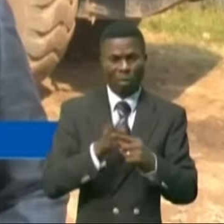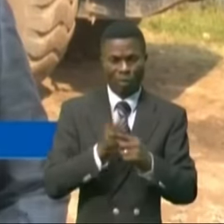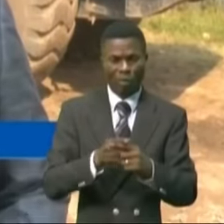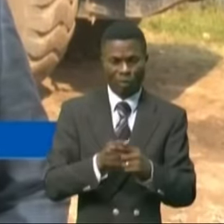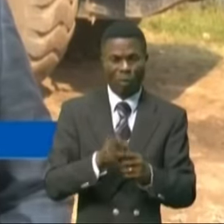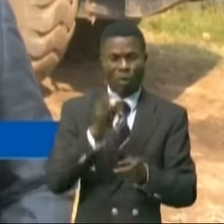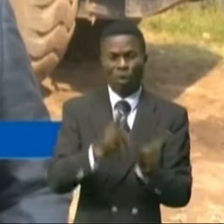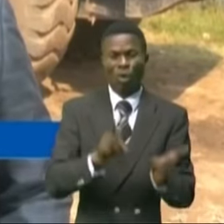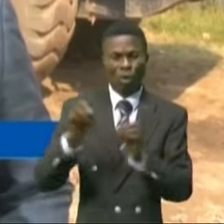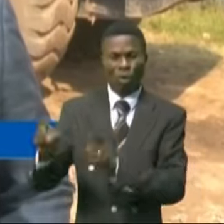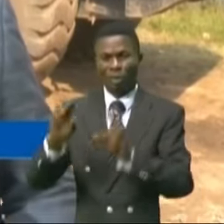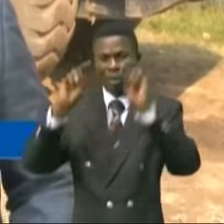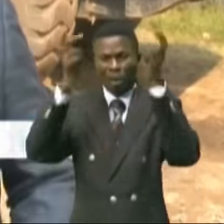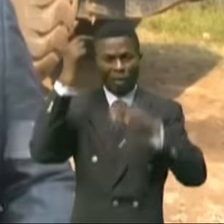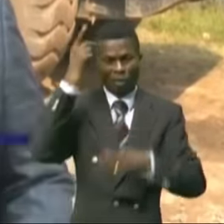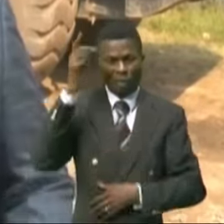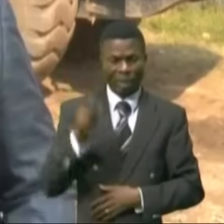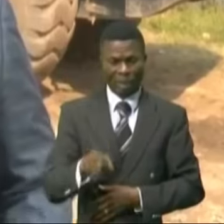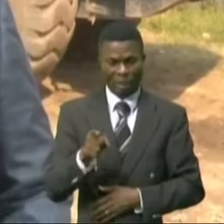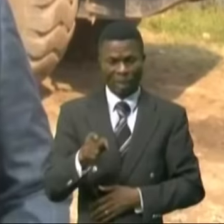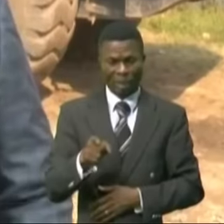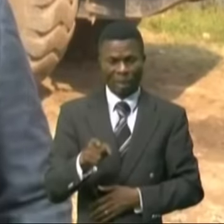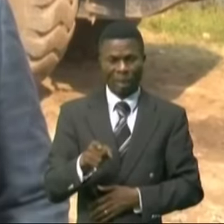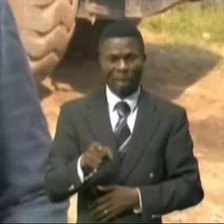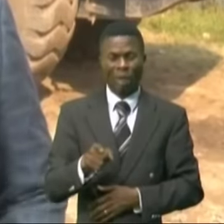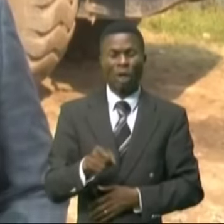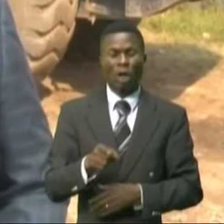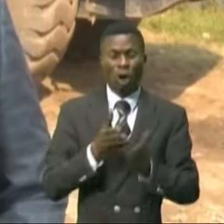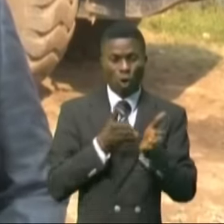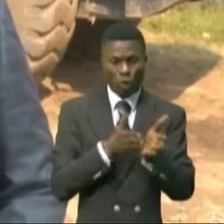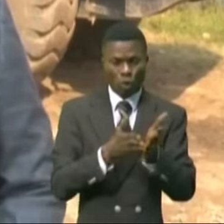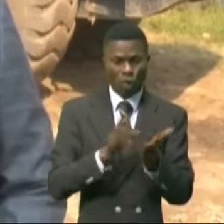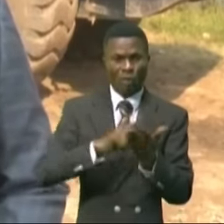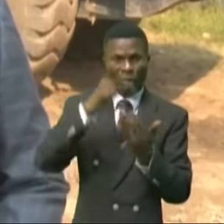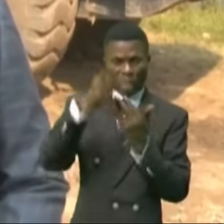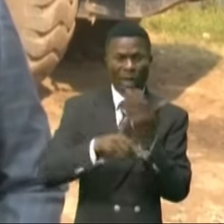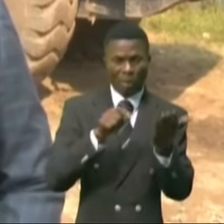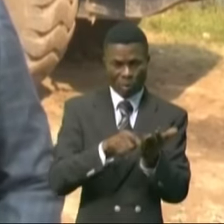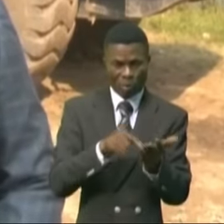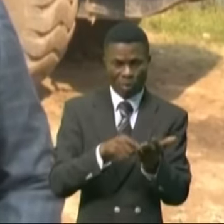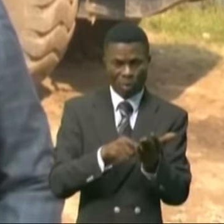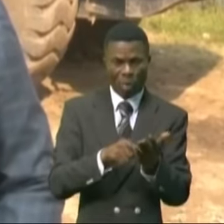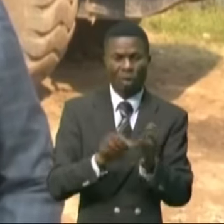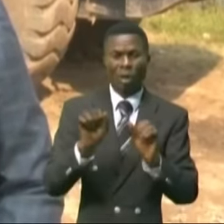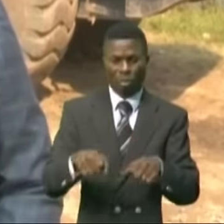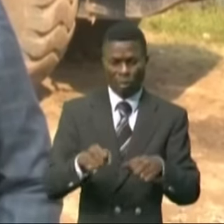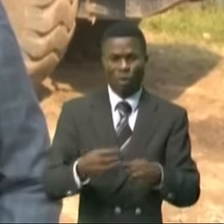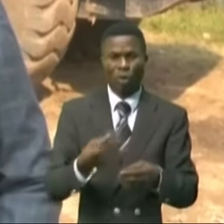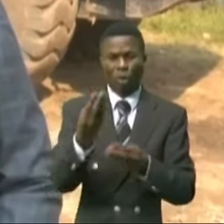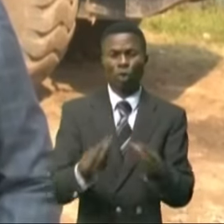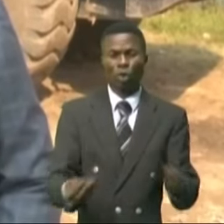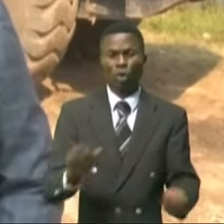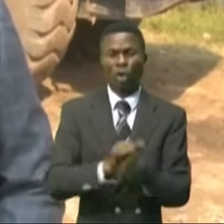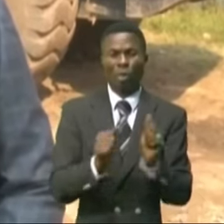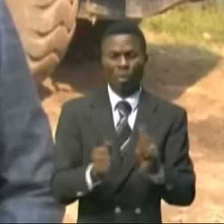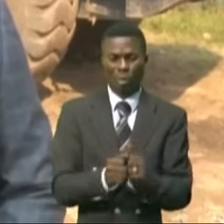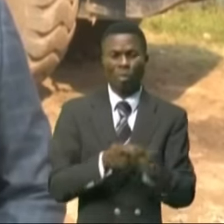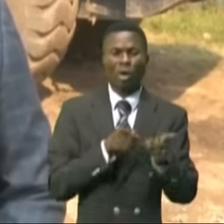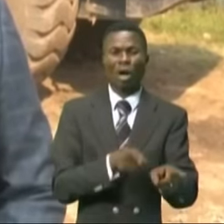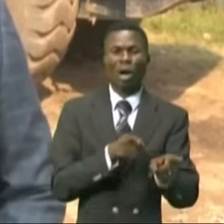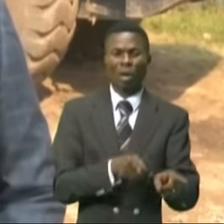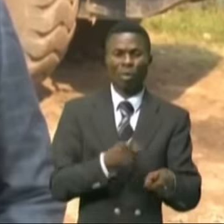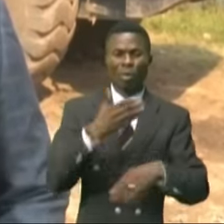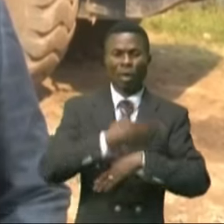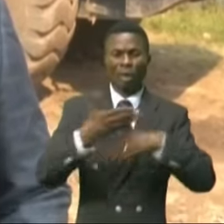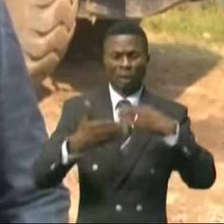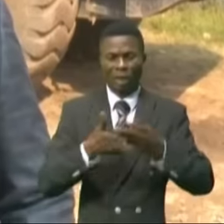nous avons à travers la ville de Kinshasa. Et c'est suivant ce schéma-là que nous allons pouvoir résoudre les problèmes de construction ou les